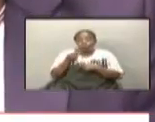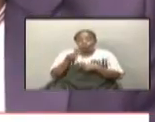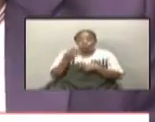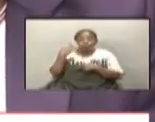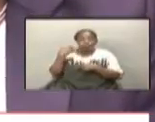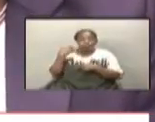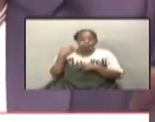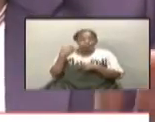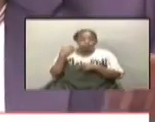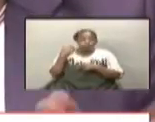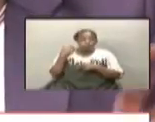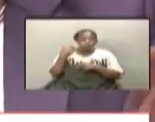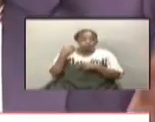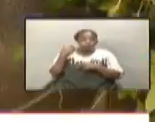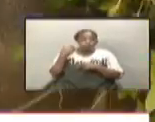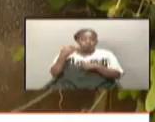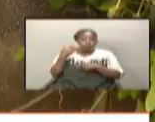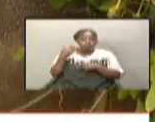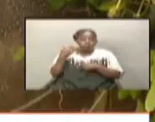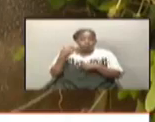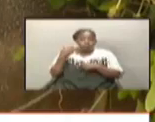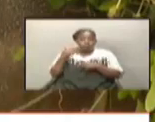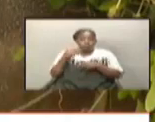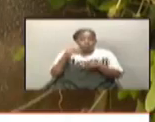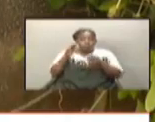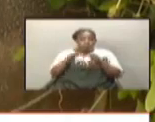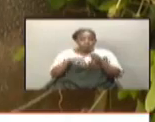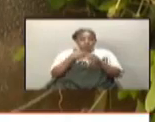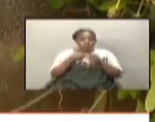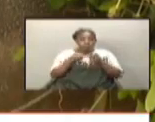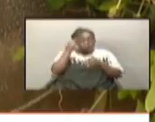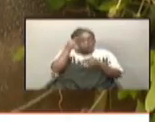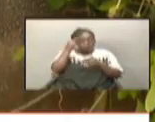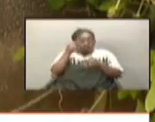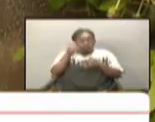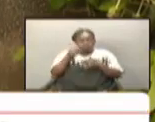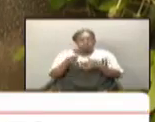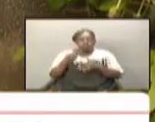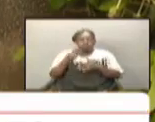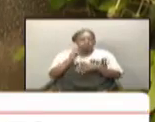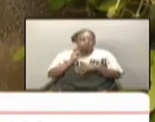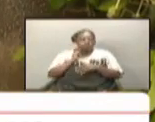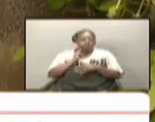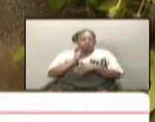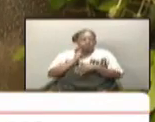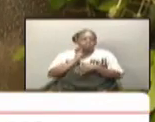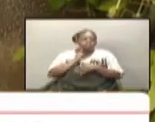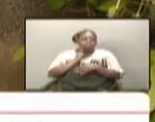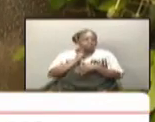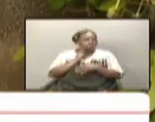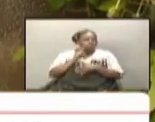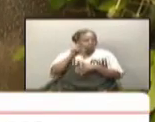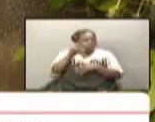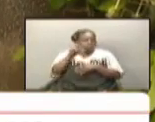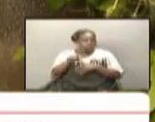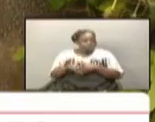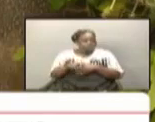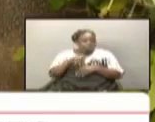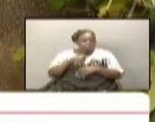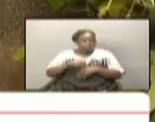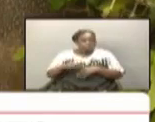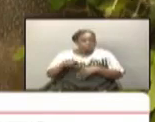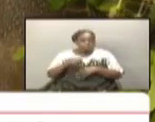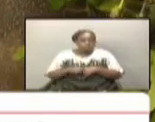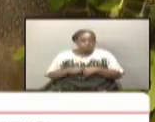daabangaku nga era diwooma ino ennyimba edo daabanga da kawoowo bakeeta kawoowo ng'era omuntu ni wakina aneenya bwa